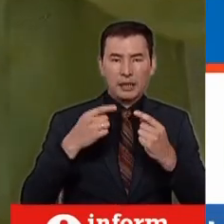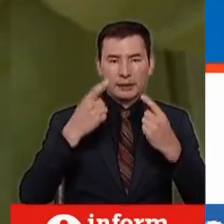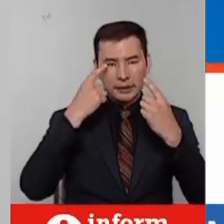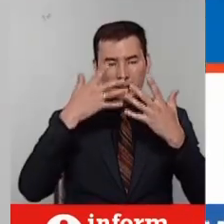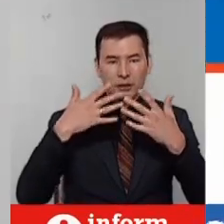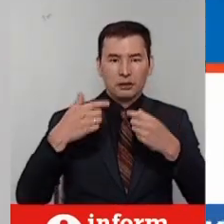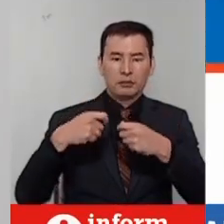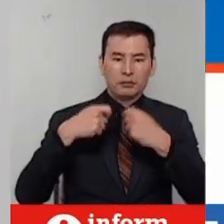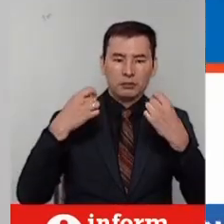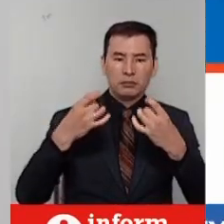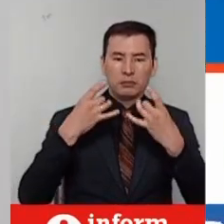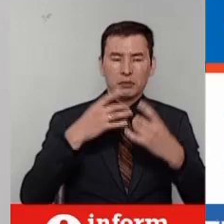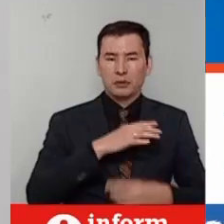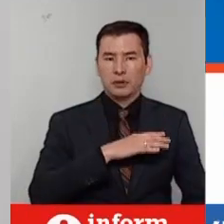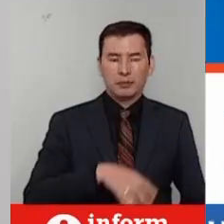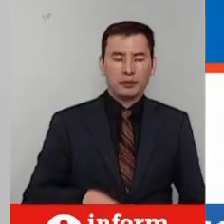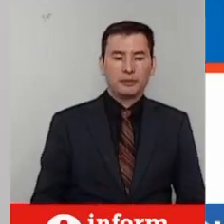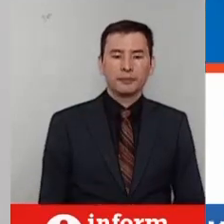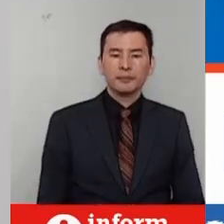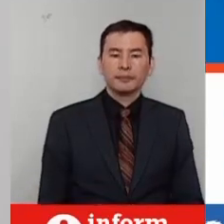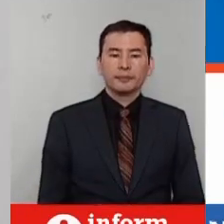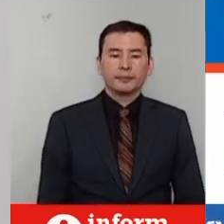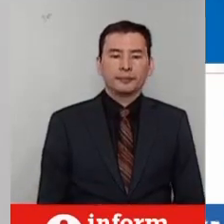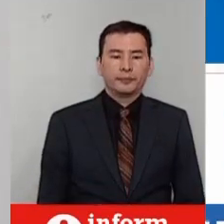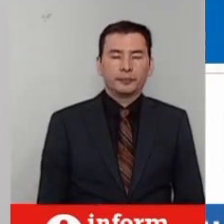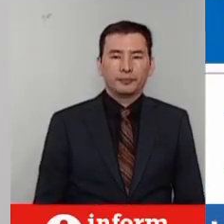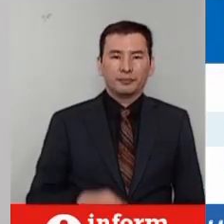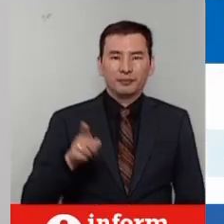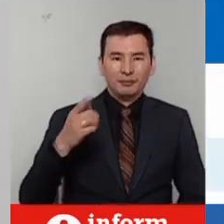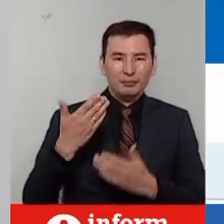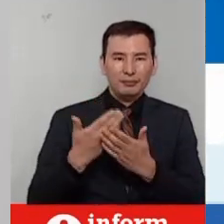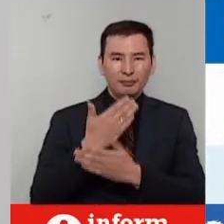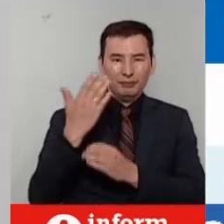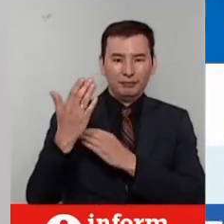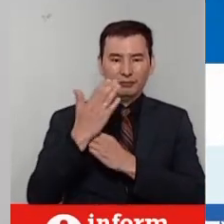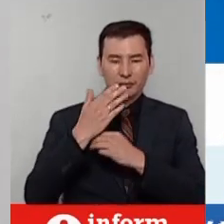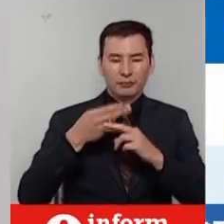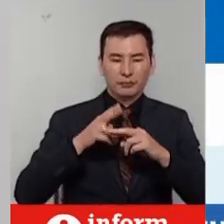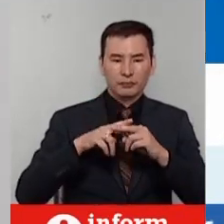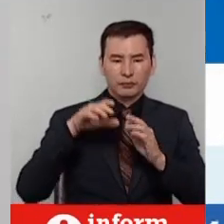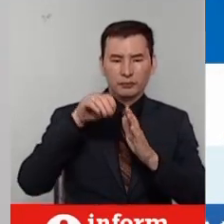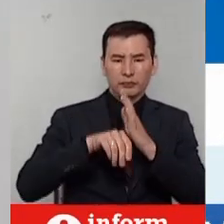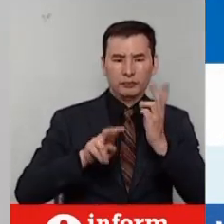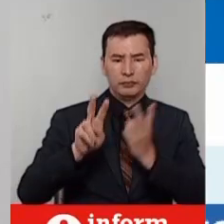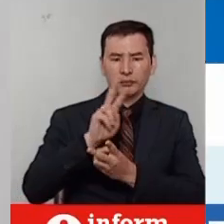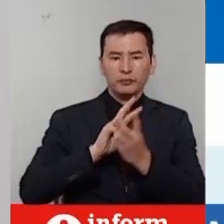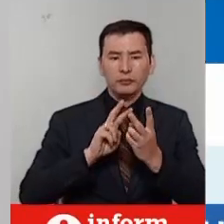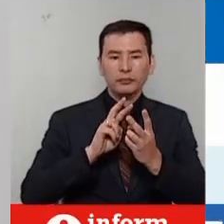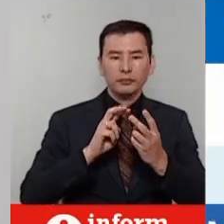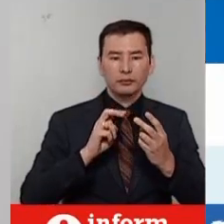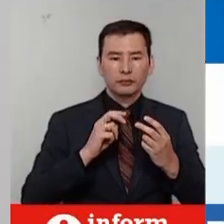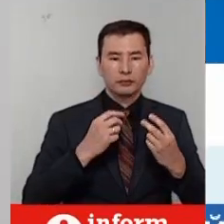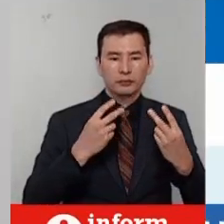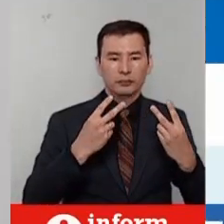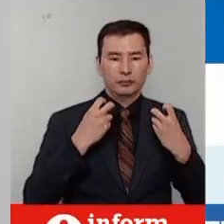отыр. Жаңа бекітілген бұйрықтың ережесінде біз өтініш берушіміз, ол оғым өзгерген, біз